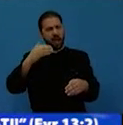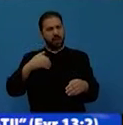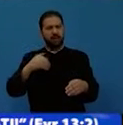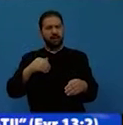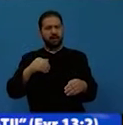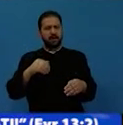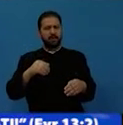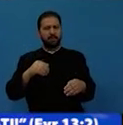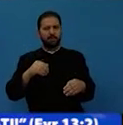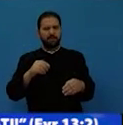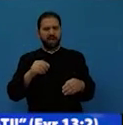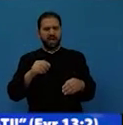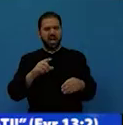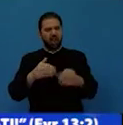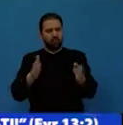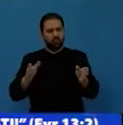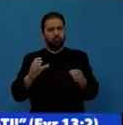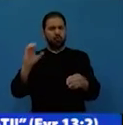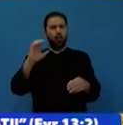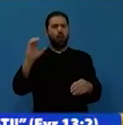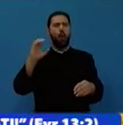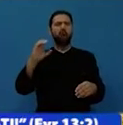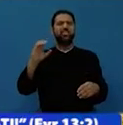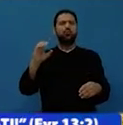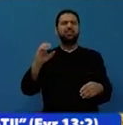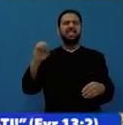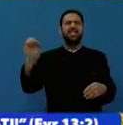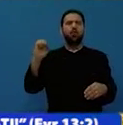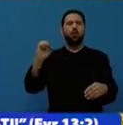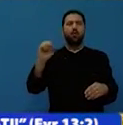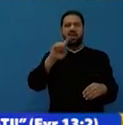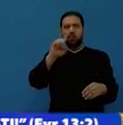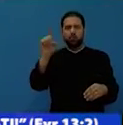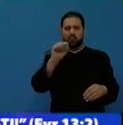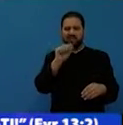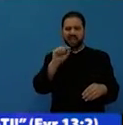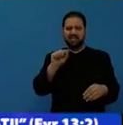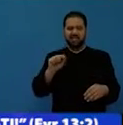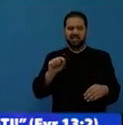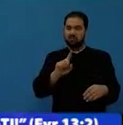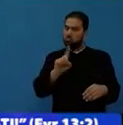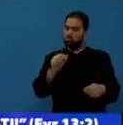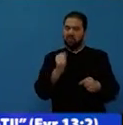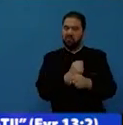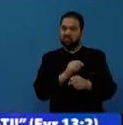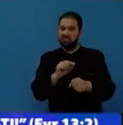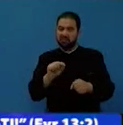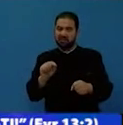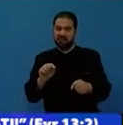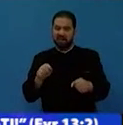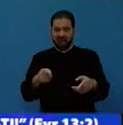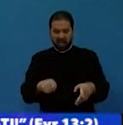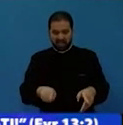Constituției Europene nu s-a menționat și nu s-a făcut trimitere la